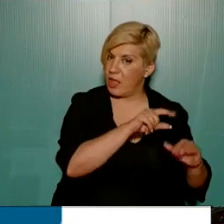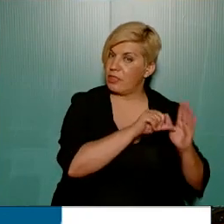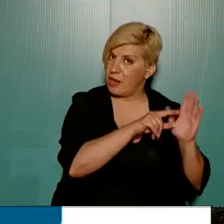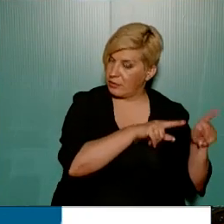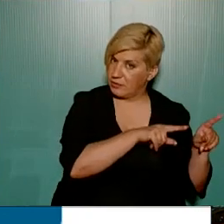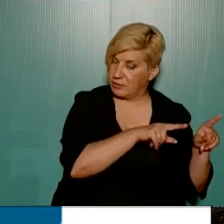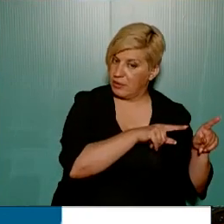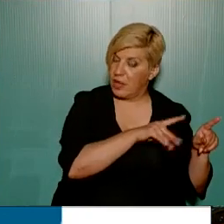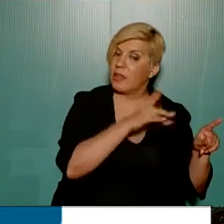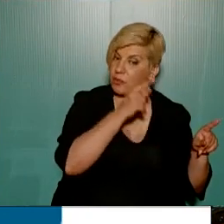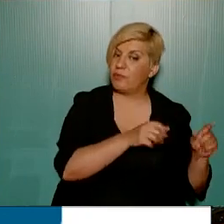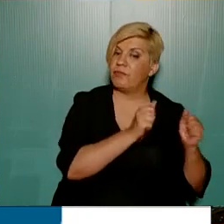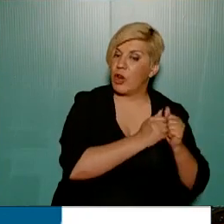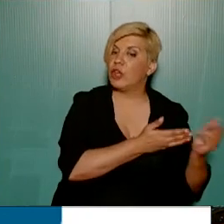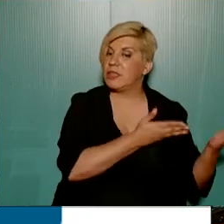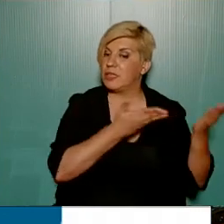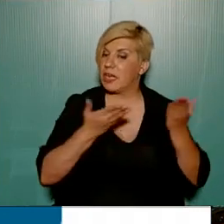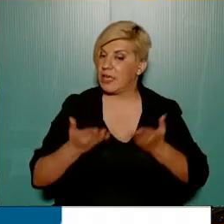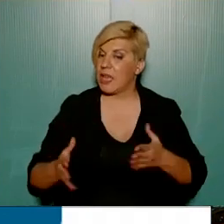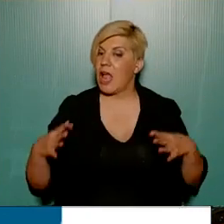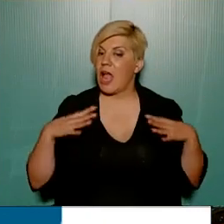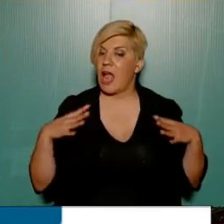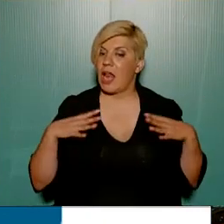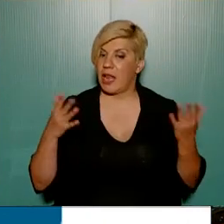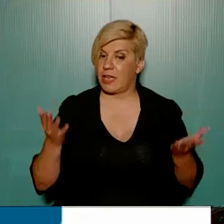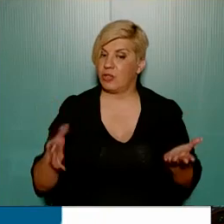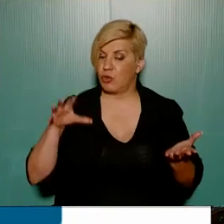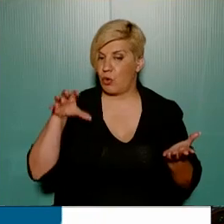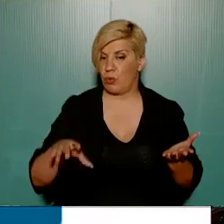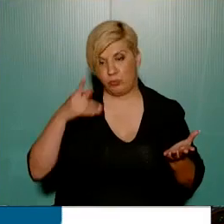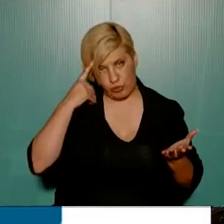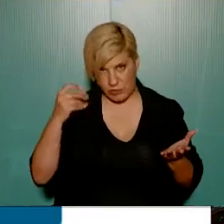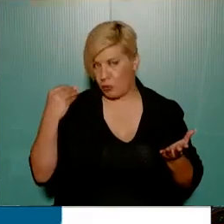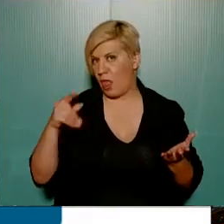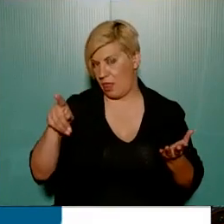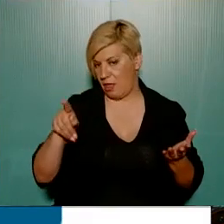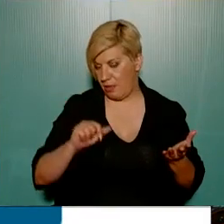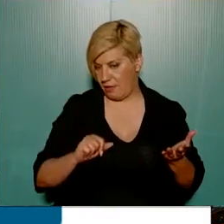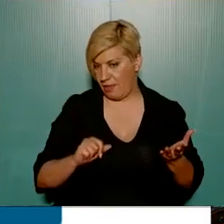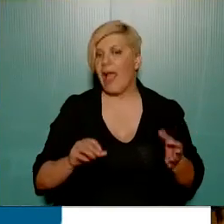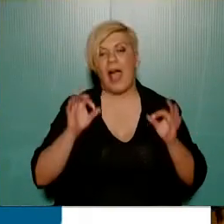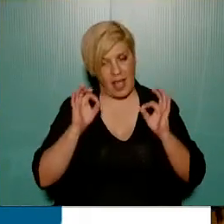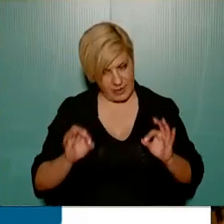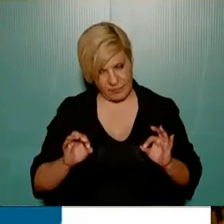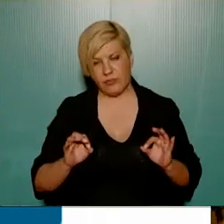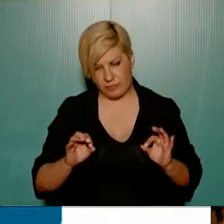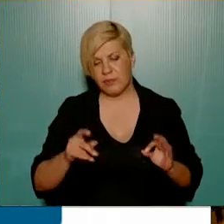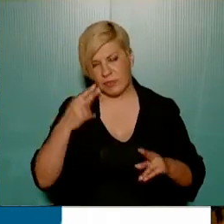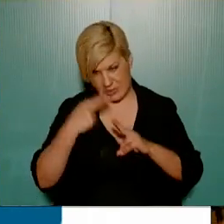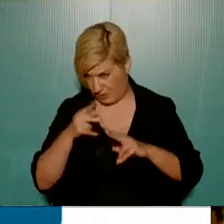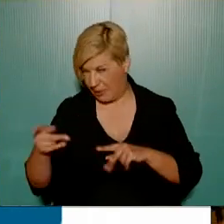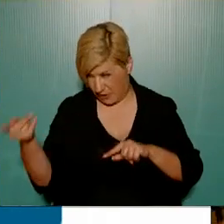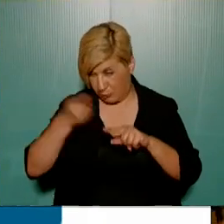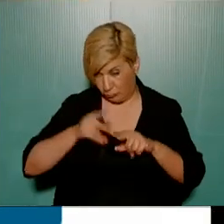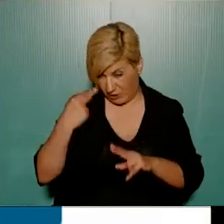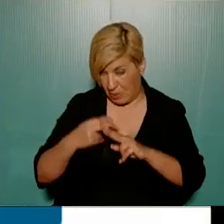θα μπορούσε να φιλοξενείται άνετα στο χώρο που ξέρεις πολύ καλά. Ακριβώς. Είναι πάρα πολύ σημαντική